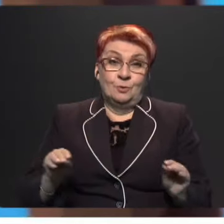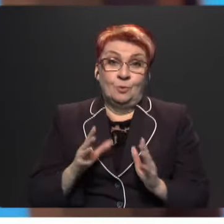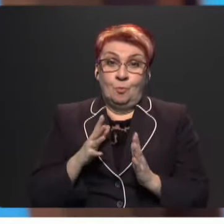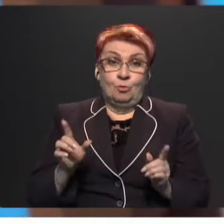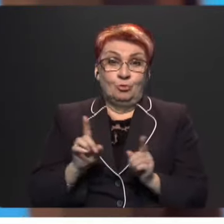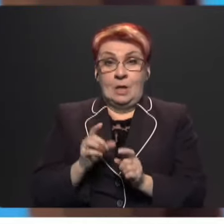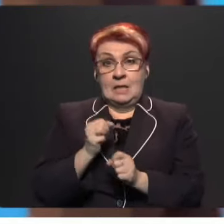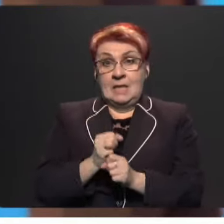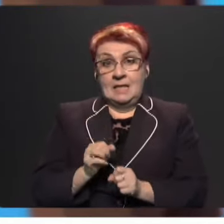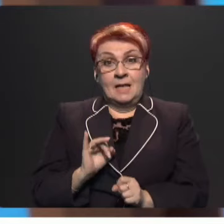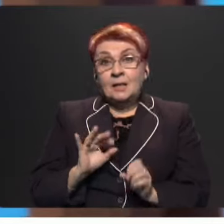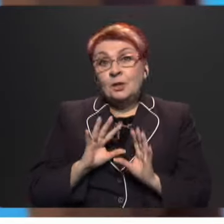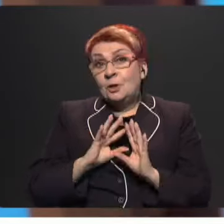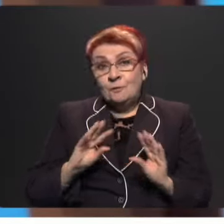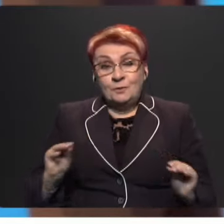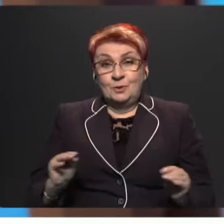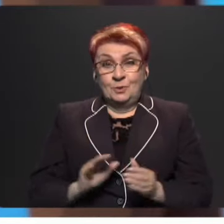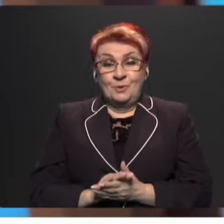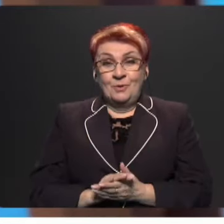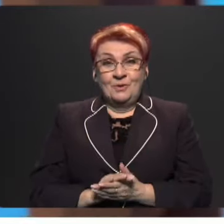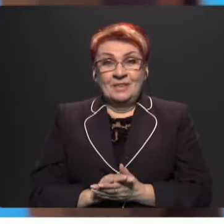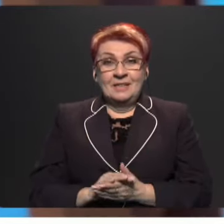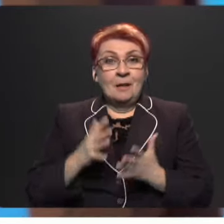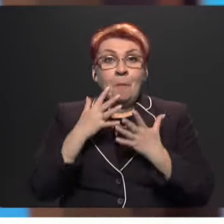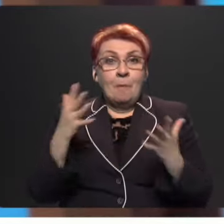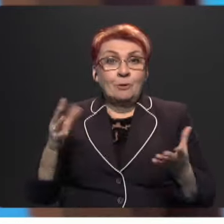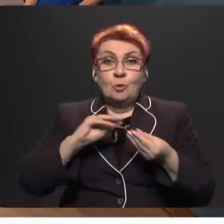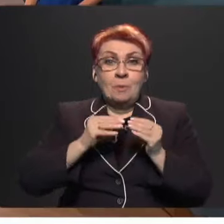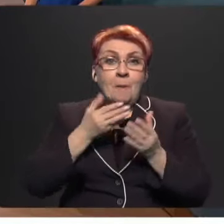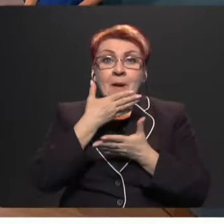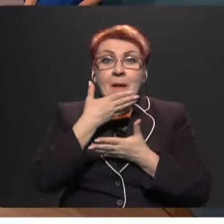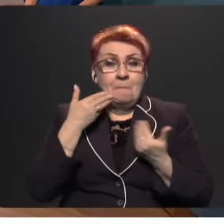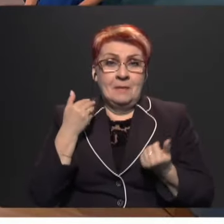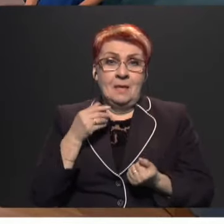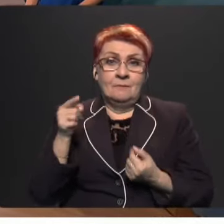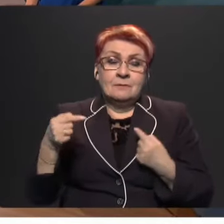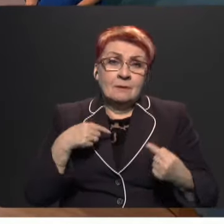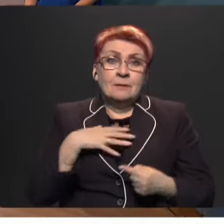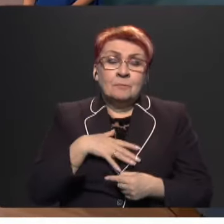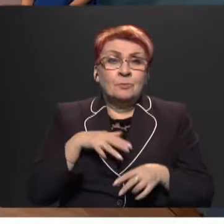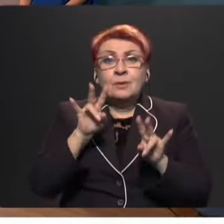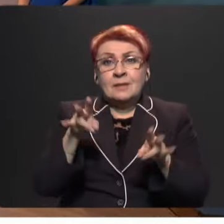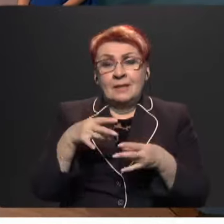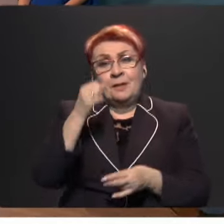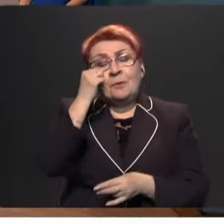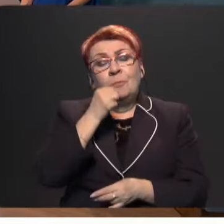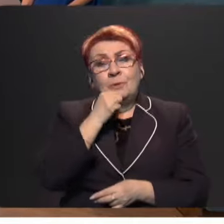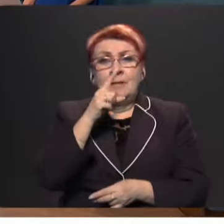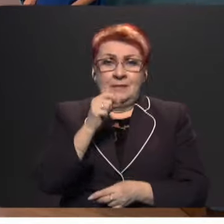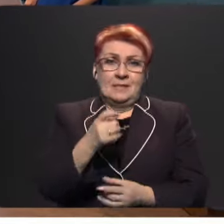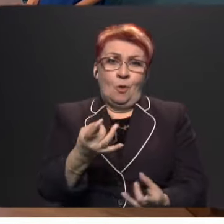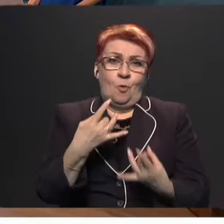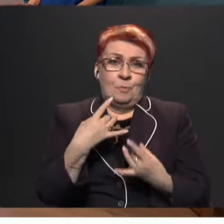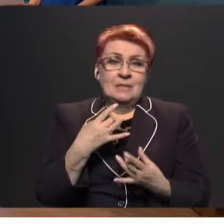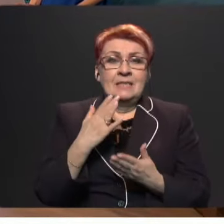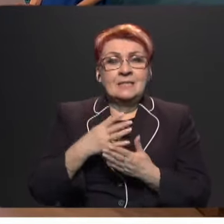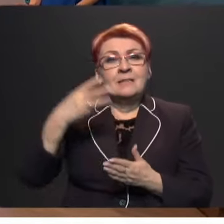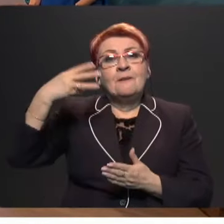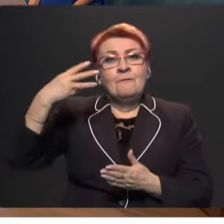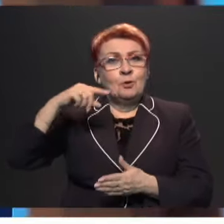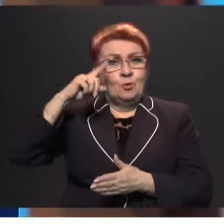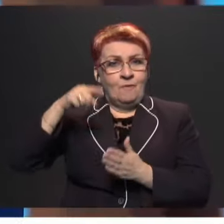не делай. Все, нету какой-то большой такой проблемы, из-за которой стоило бы страдать. Благодарю вас за разъяснение. У нас есть